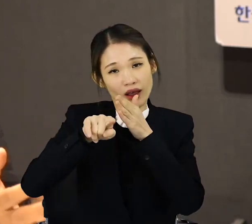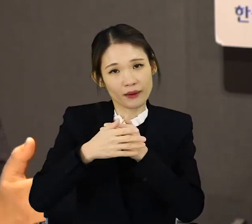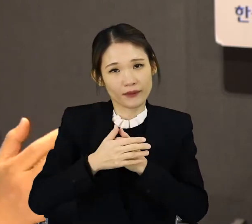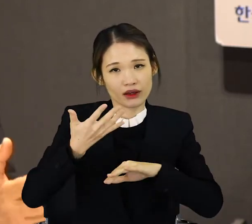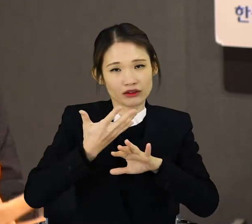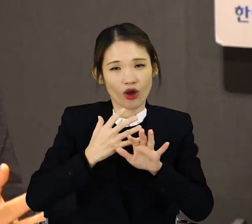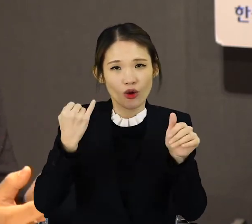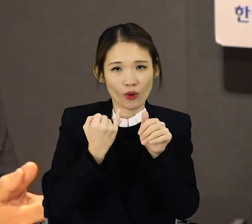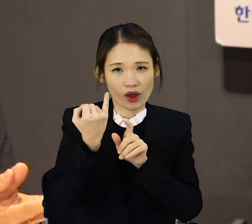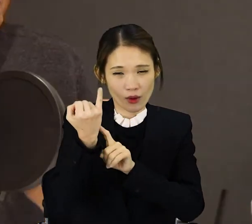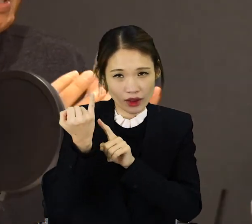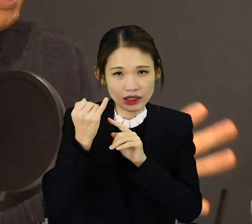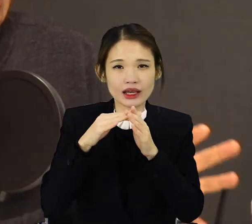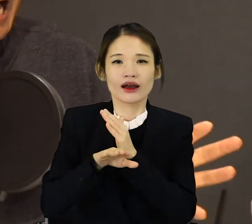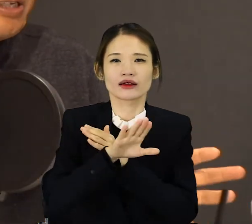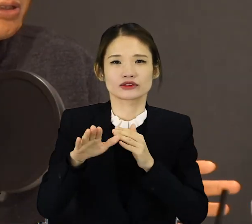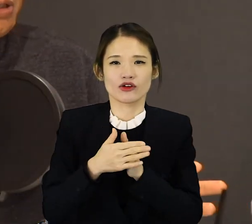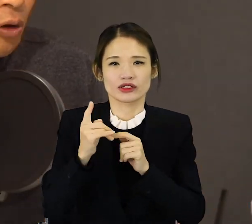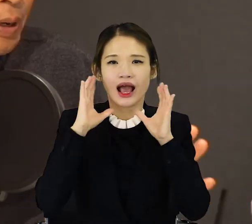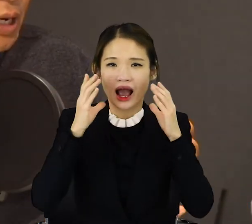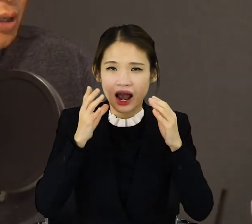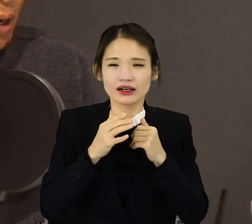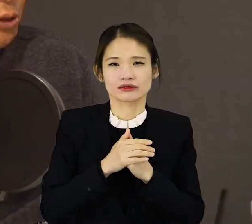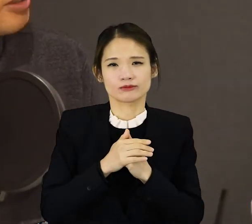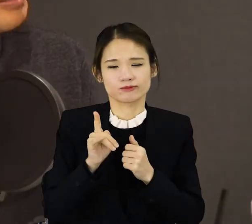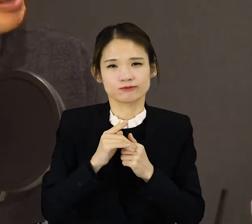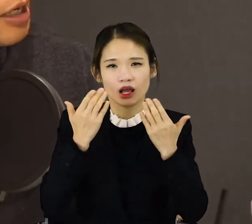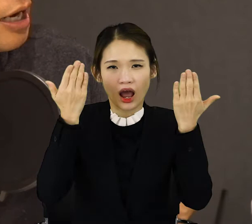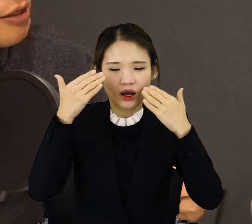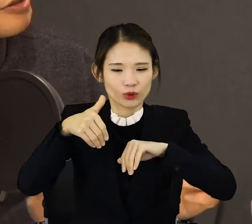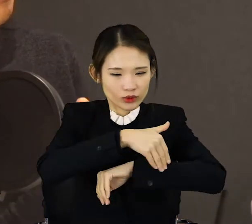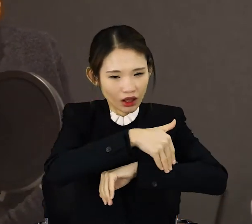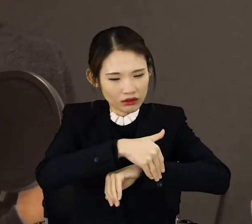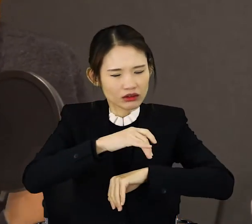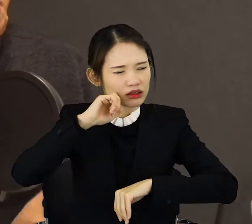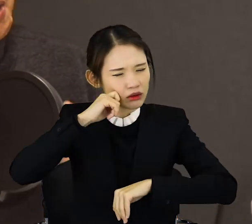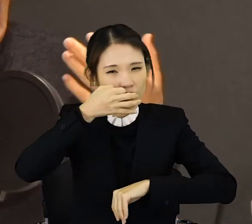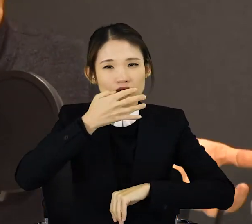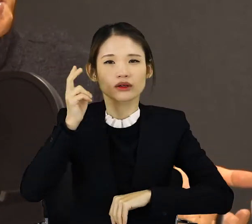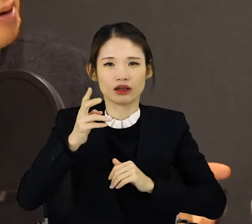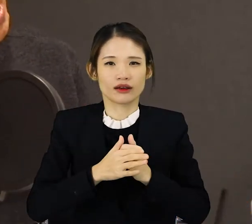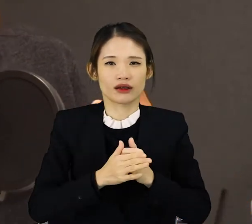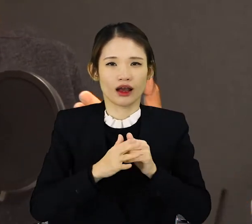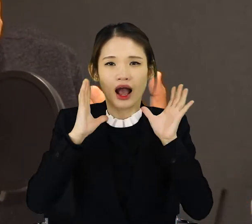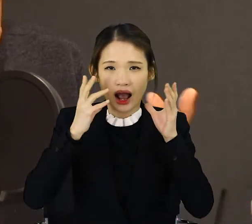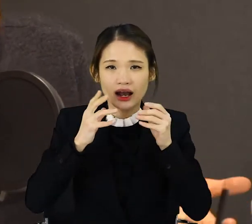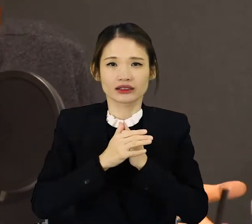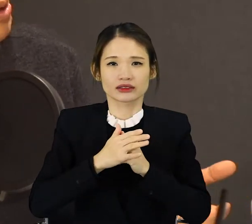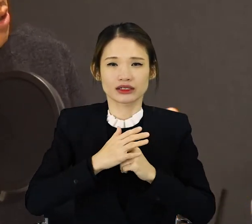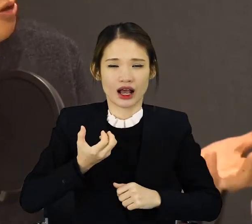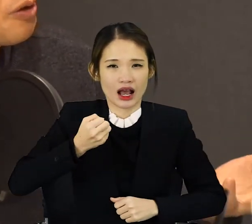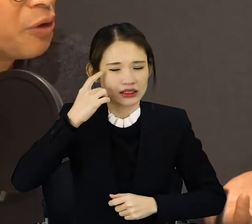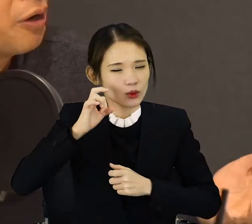이주 여성 가족이 있을 거 아니에요. 그럼 이 아이들 얼마나 학교 생활이 힘들까. 그다음에 생각한 게 뭐냐면 아이들이 아마 제일 갖고